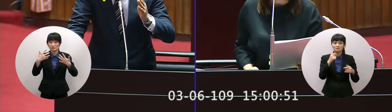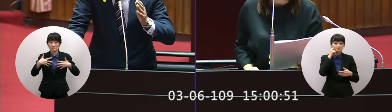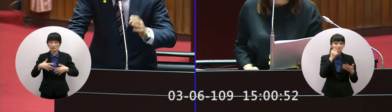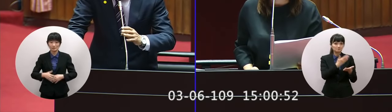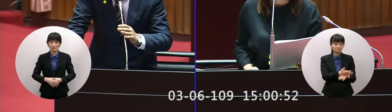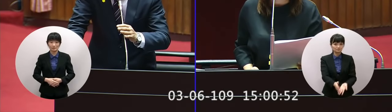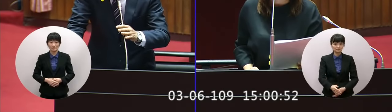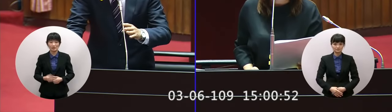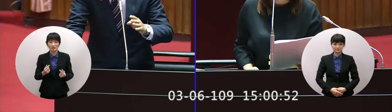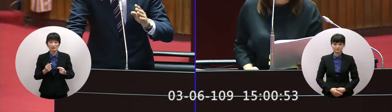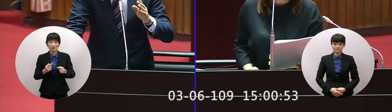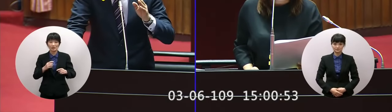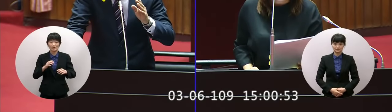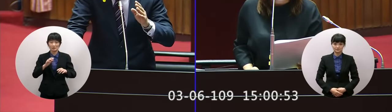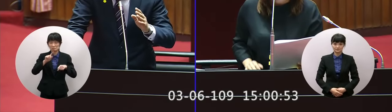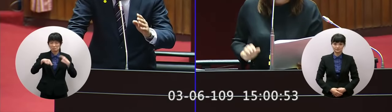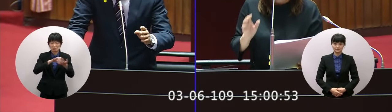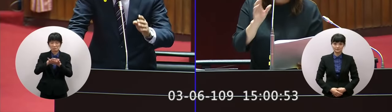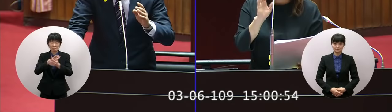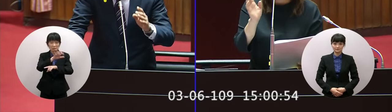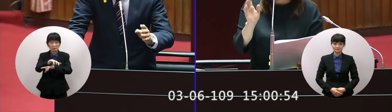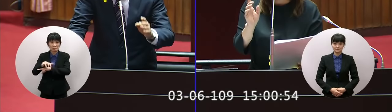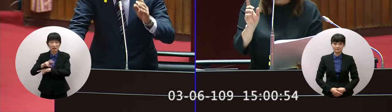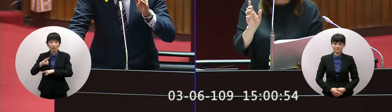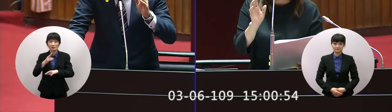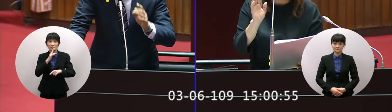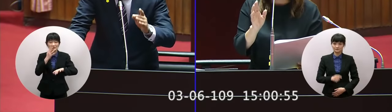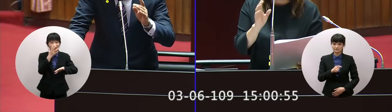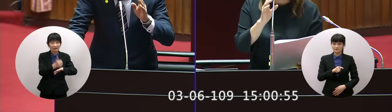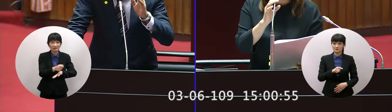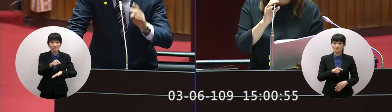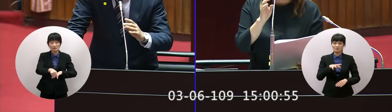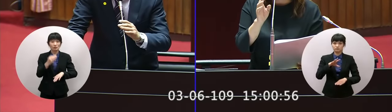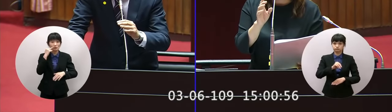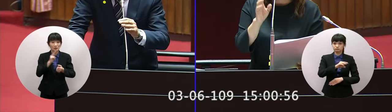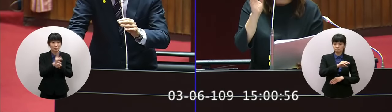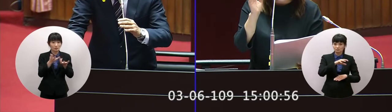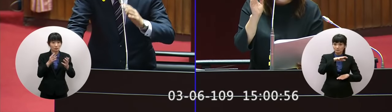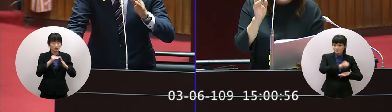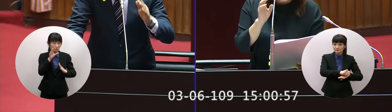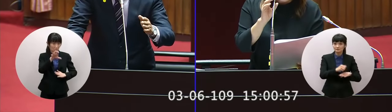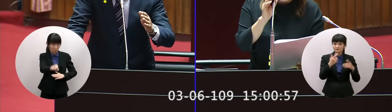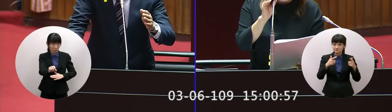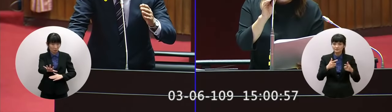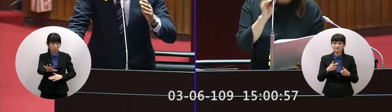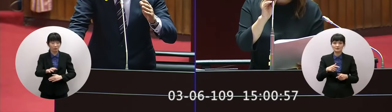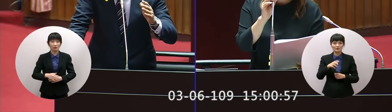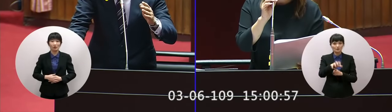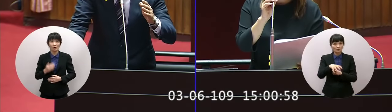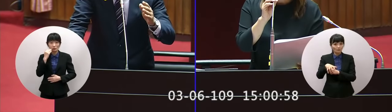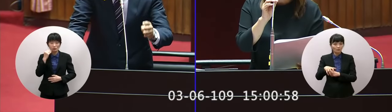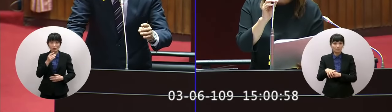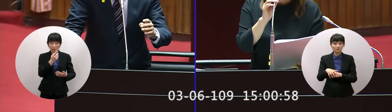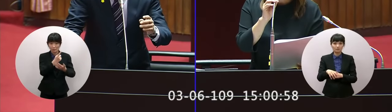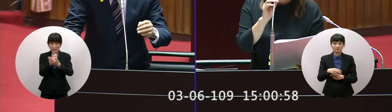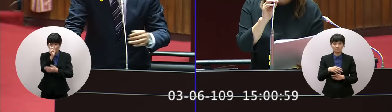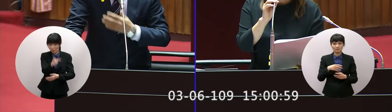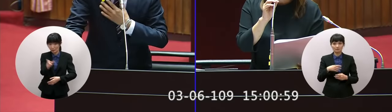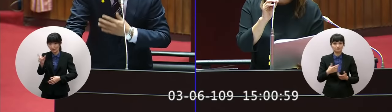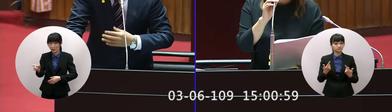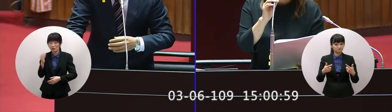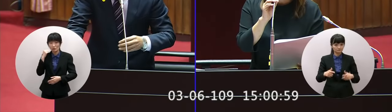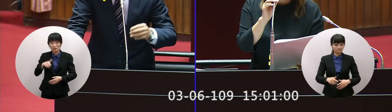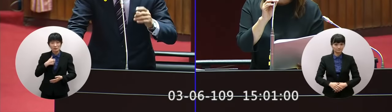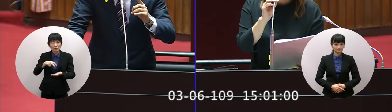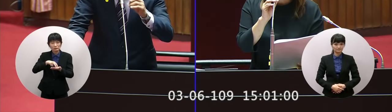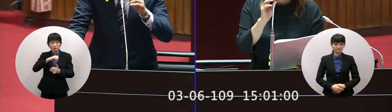为侵占或滥垦而因为被林务局诉讼， 那个不是侵占跟滥垦啊， 只要有考虑到个别的这一个弱势的，我